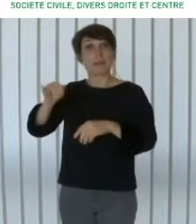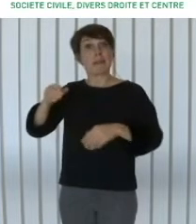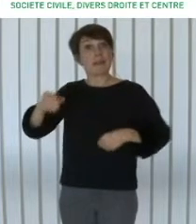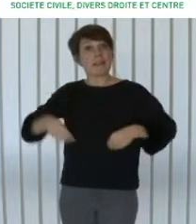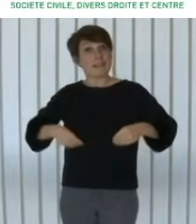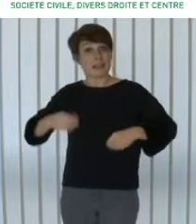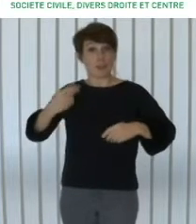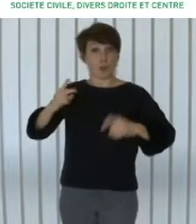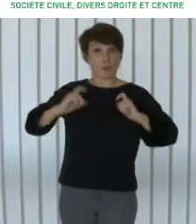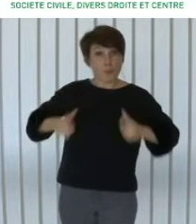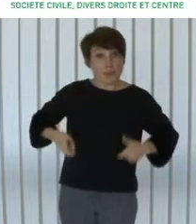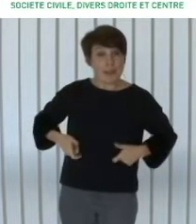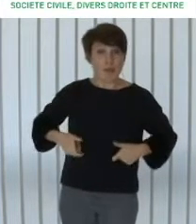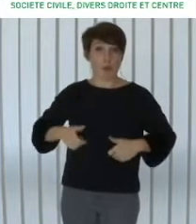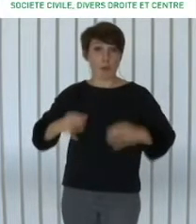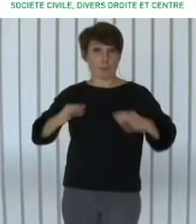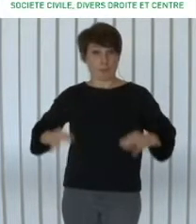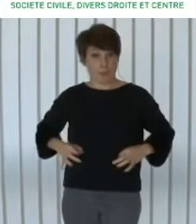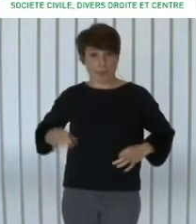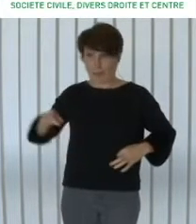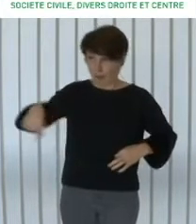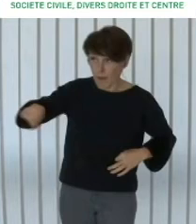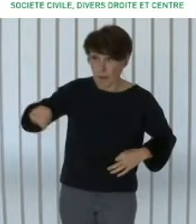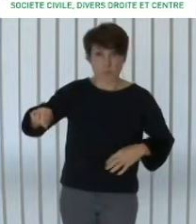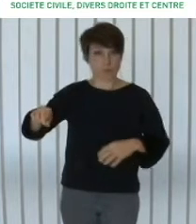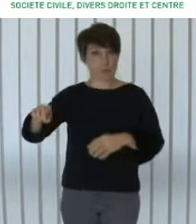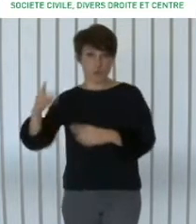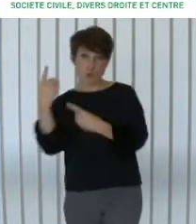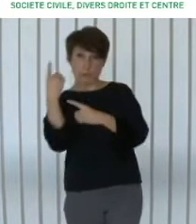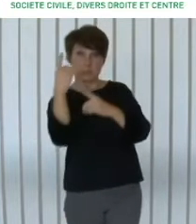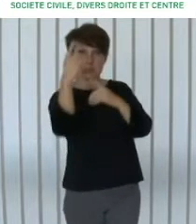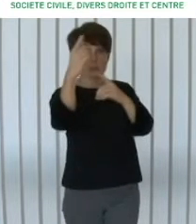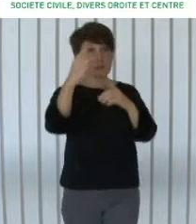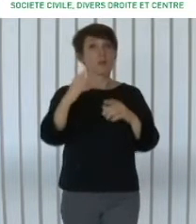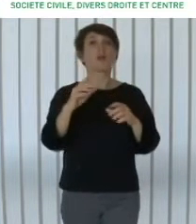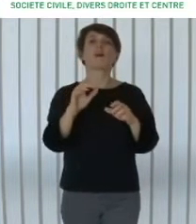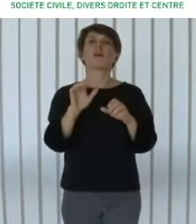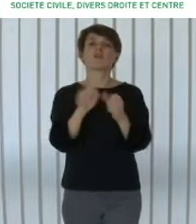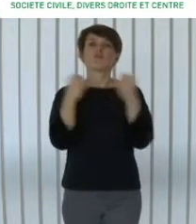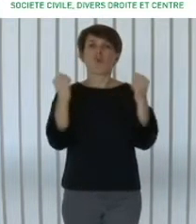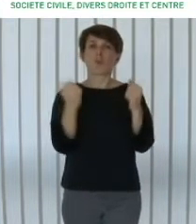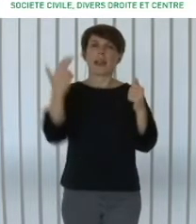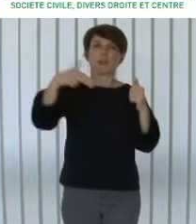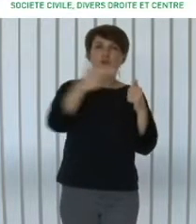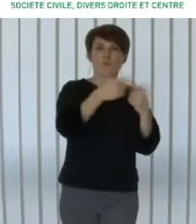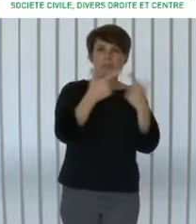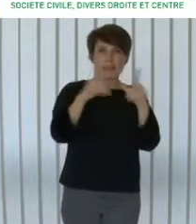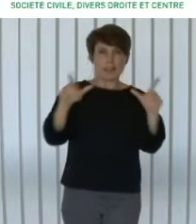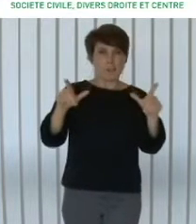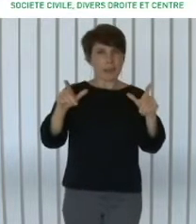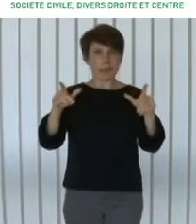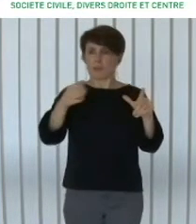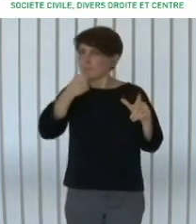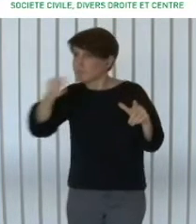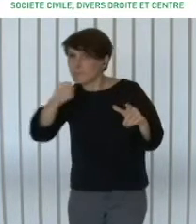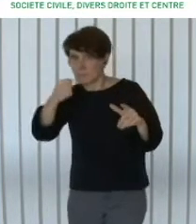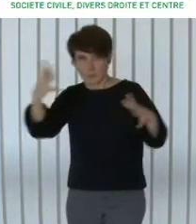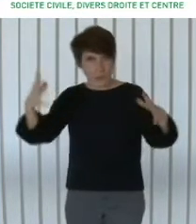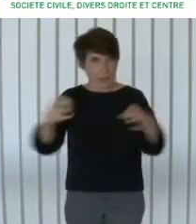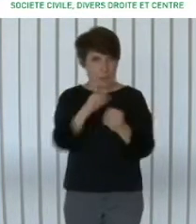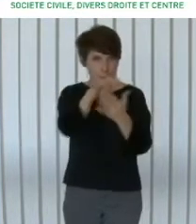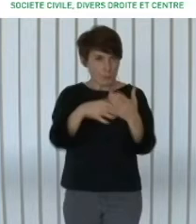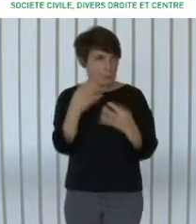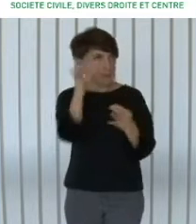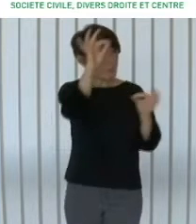directeurs d'écoles élémentaires de la ville, dont le Dauphiné a fait état, est accablante pour vous. Organisés en